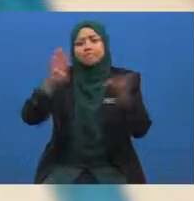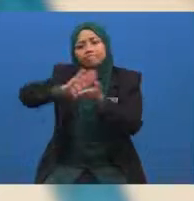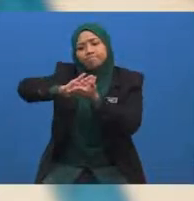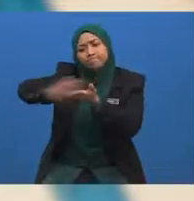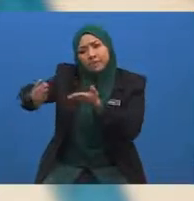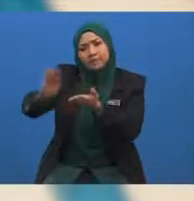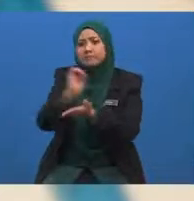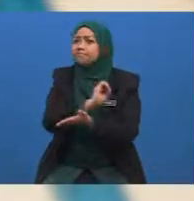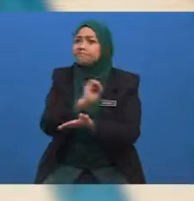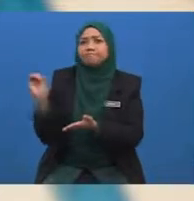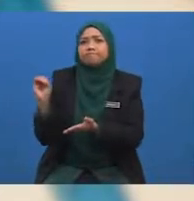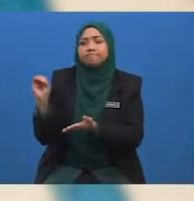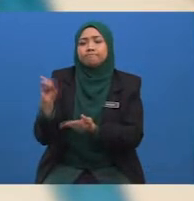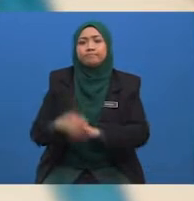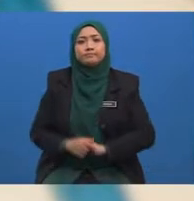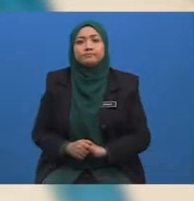Contoh seterusnya,